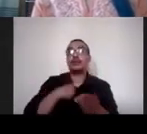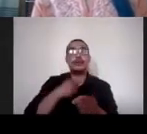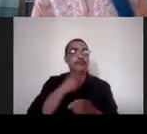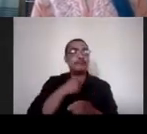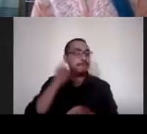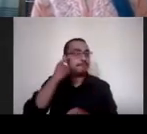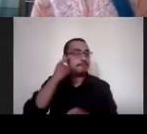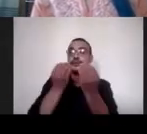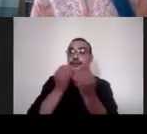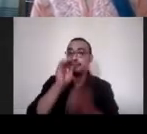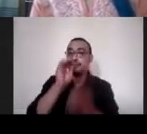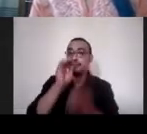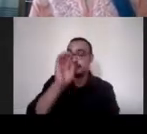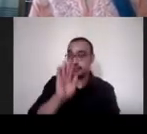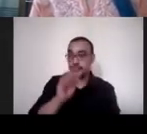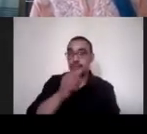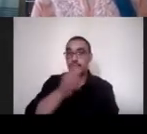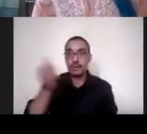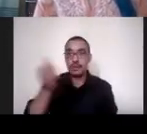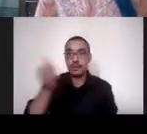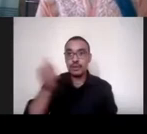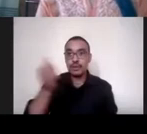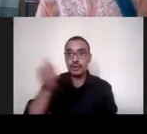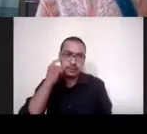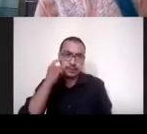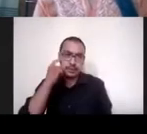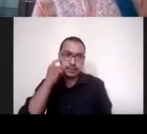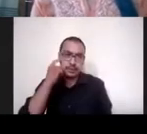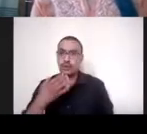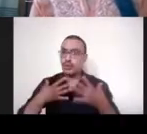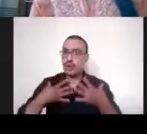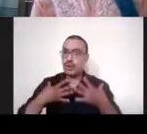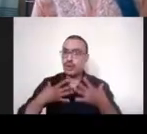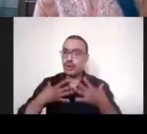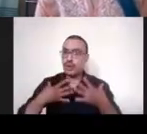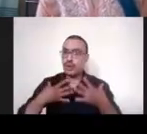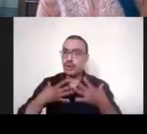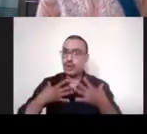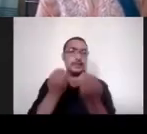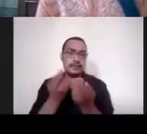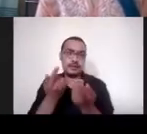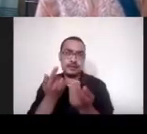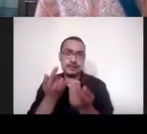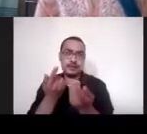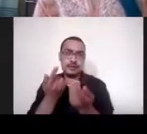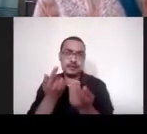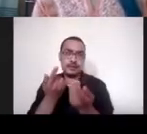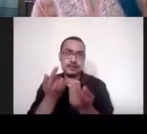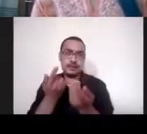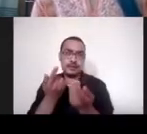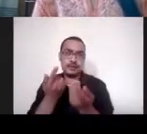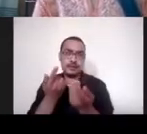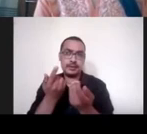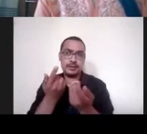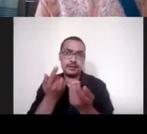अनि अर्को चाहिँ यो निक्ता म कस्तो लुगा लाउने म के गर्ने मलाई होइन के अरे कस्तो लुगा लाउनु मन लागेको छ तर